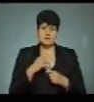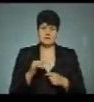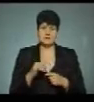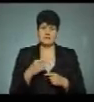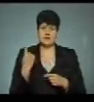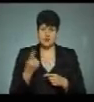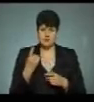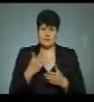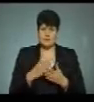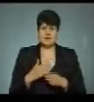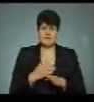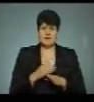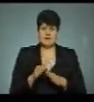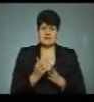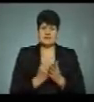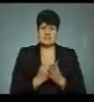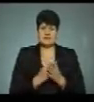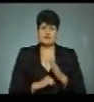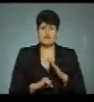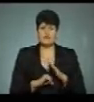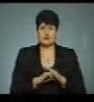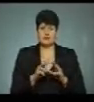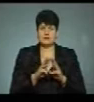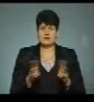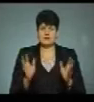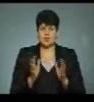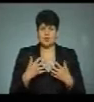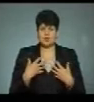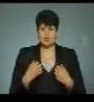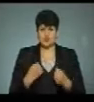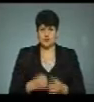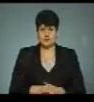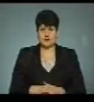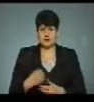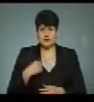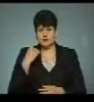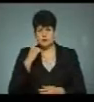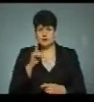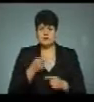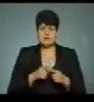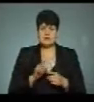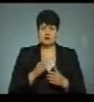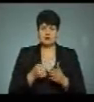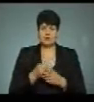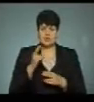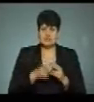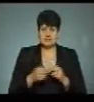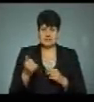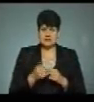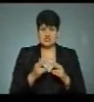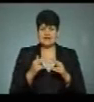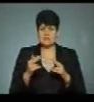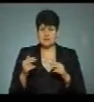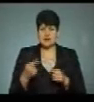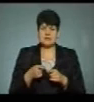захисту на область мають виділити з резервного фонду Міністерства охорони здоров'я. Я думаю, що це буде до кінця тижня з Дніпра.